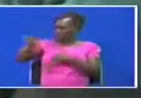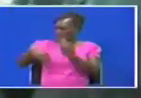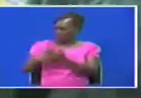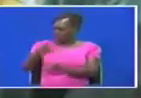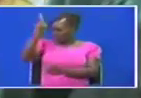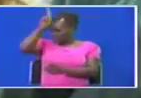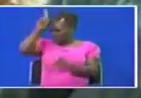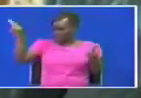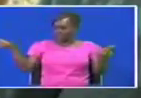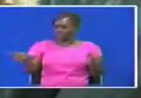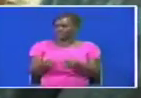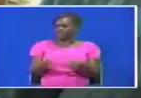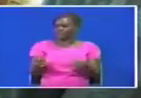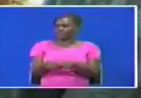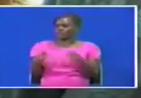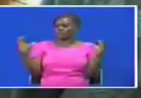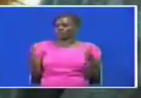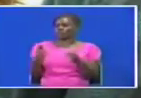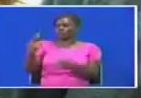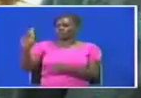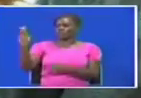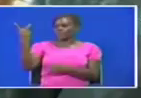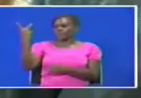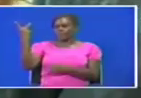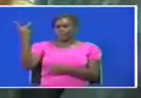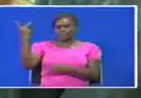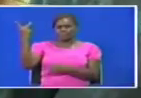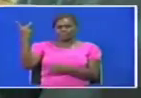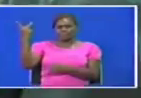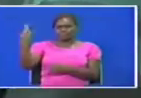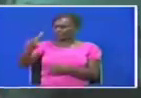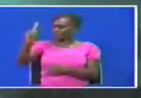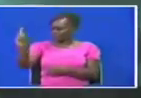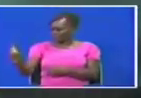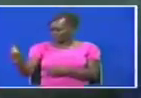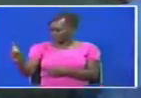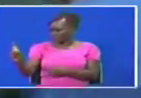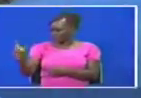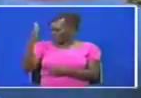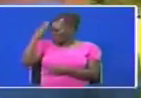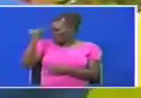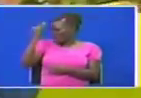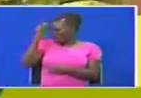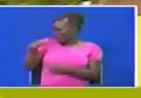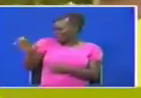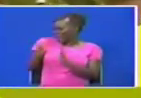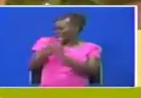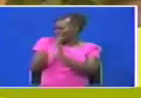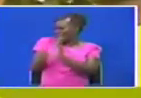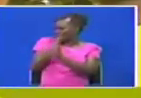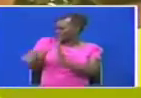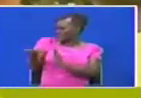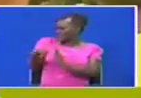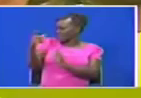cha Keringet, wamo kwenye kikosi cha Kenya. Swali ni je, ni nini kinachowafanya wanariadha wa Keringet